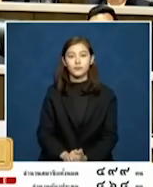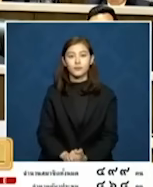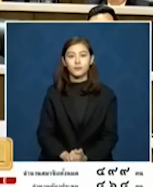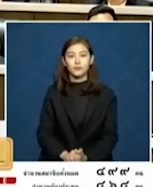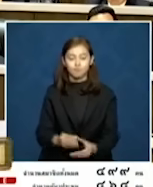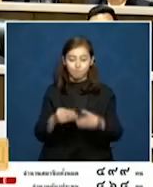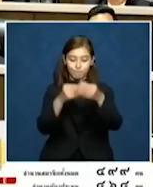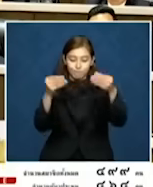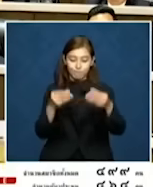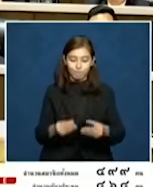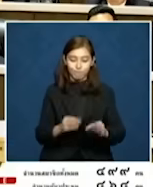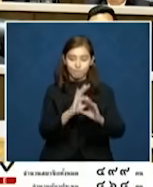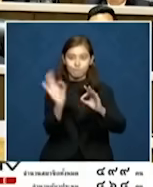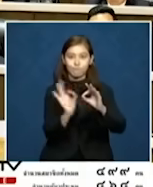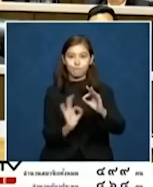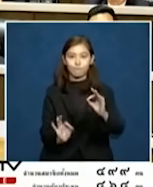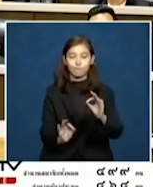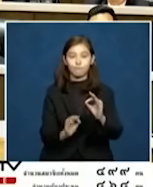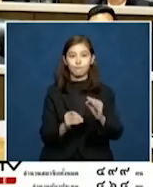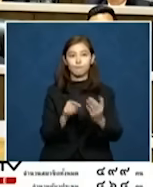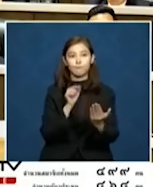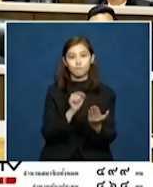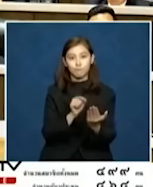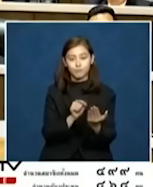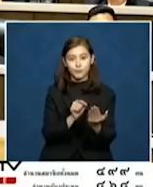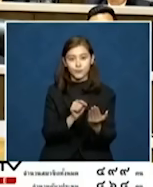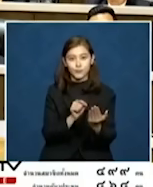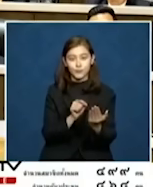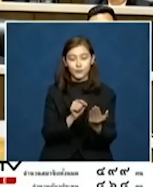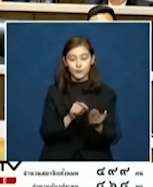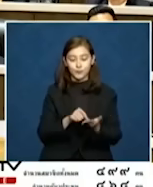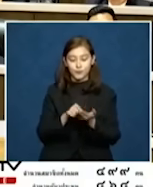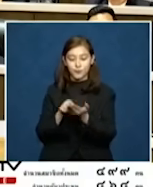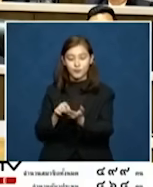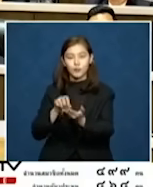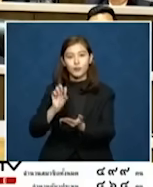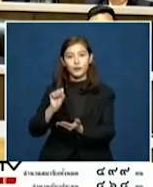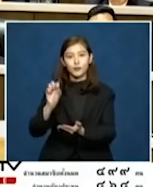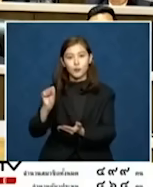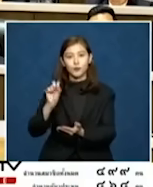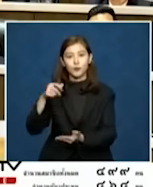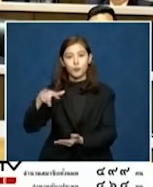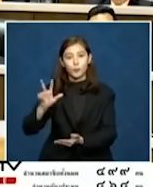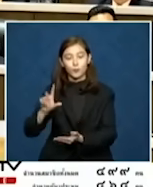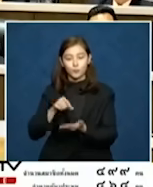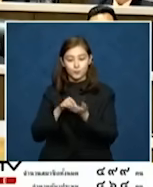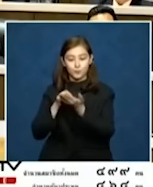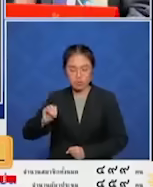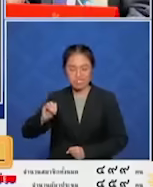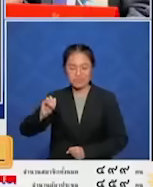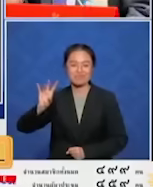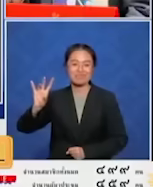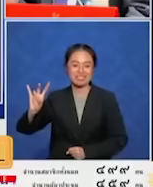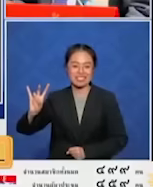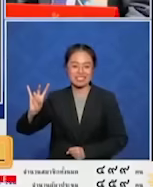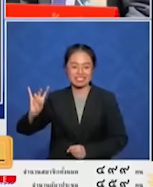เนี่ยพอมองบลงทุน7 ศึกษา สาธารณสุข ค่ะ งบลงทุน8ศึกษา4 ค่